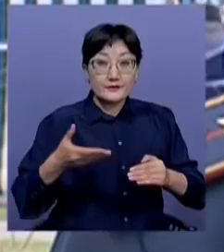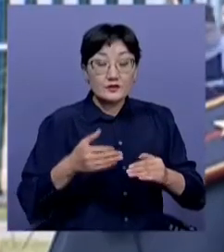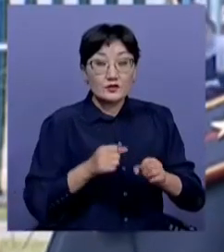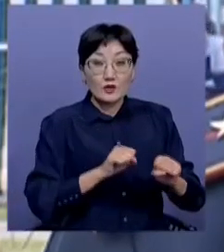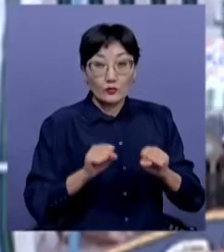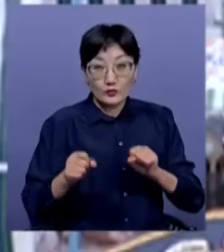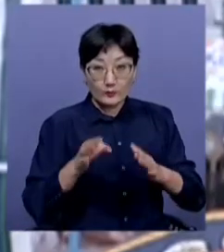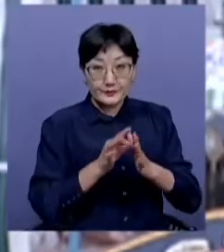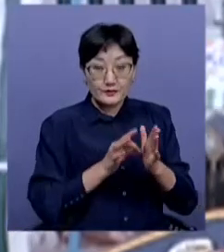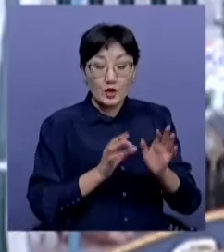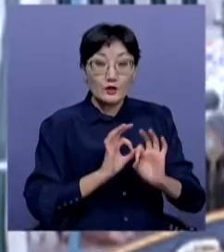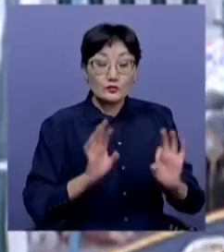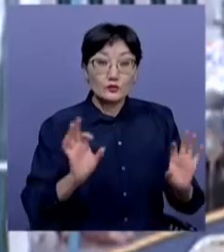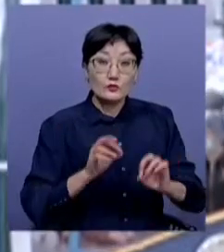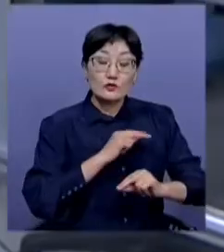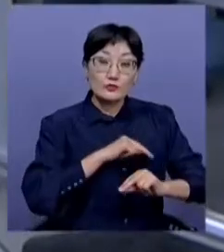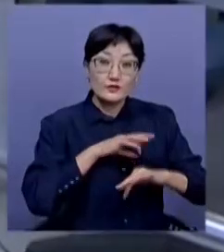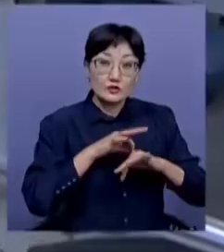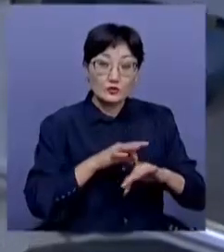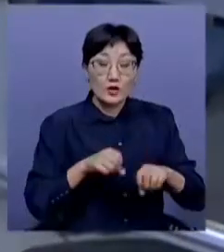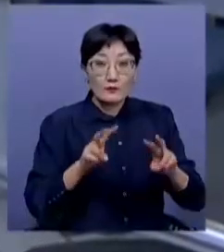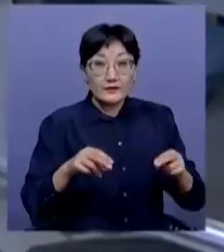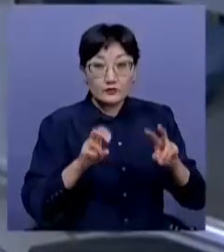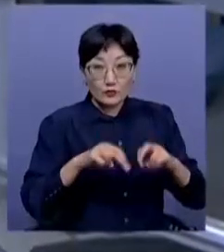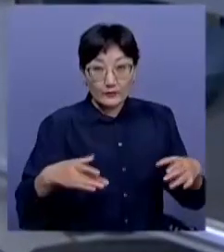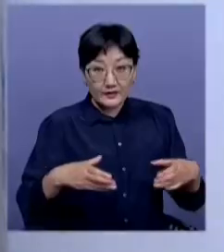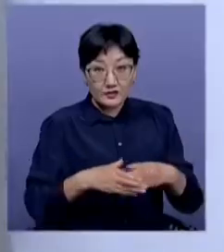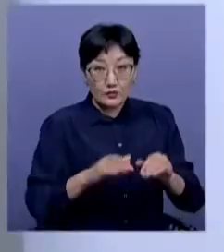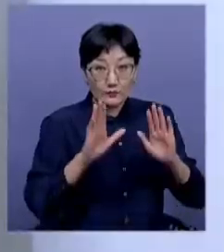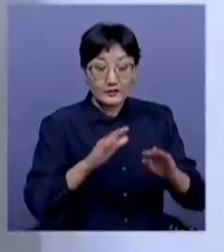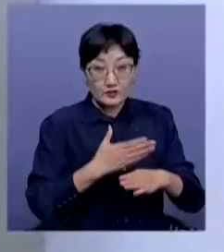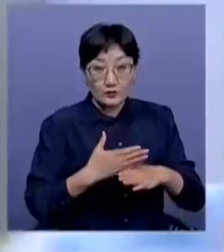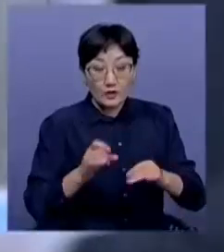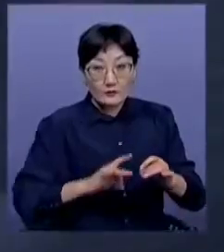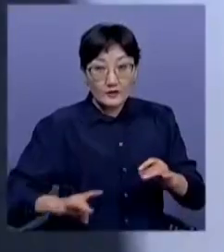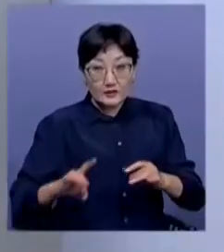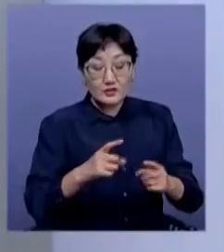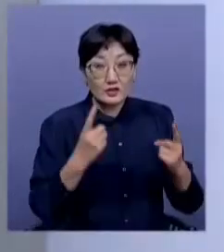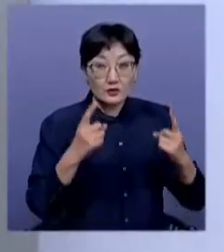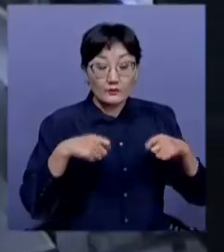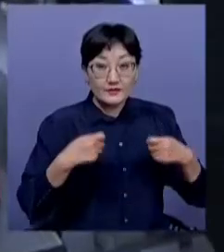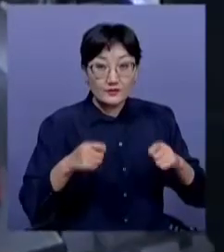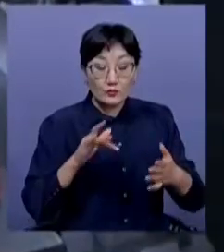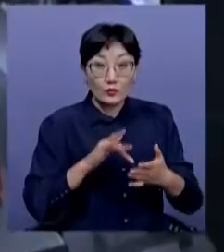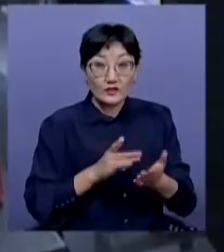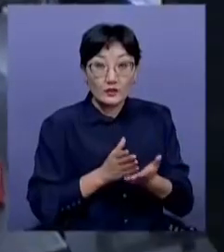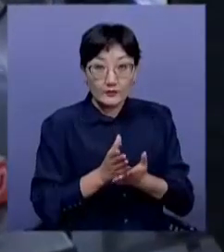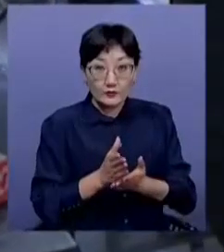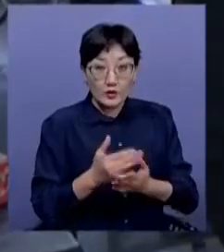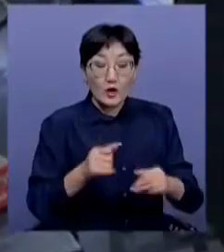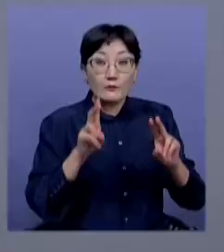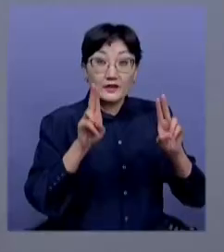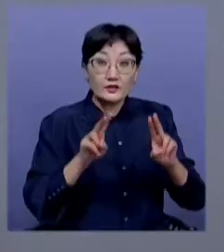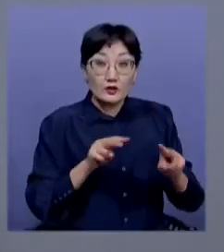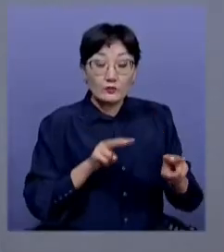алу мақсатында түсіндірме жұмыстарын жүргіздік. Арнайы құрылған мобильді топ жәрменкеден кейін аудандағы ірі сауда орталығына бас сұқты. Ондағы тәртіпті